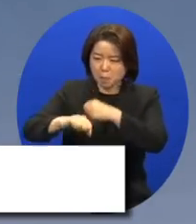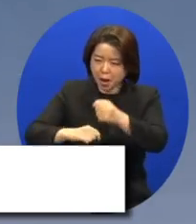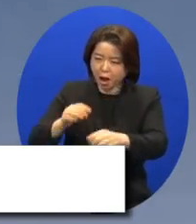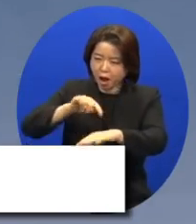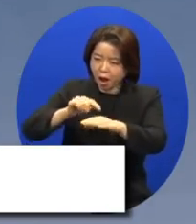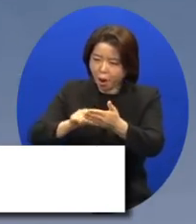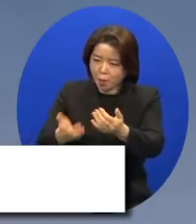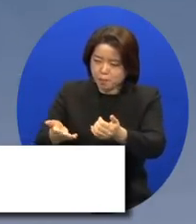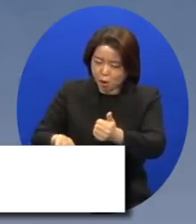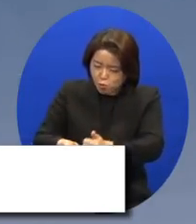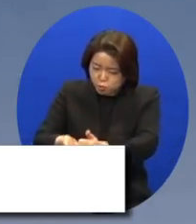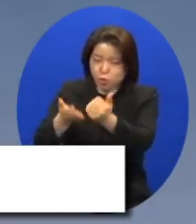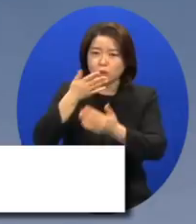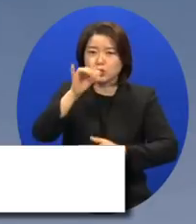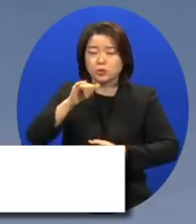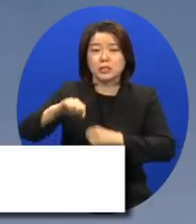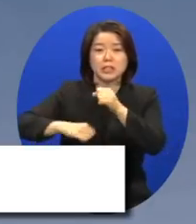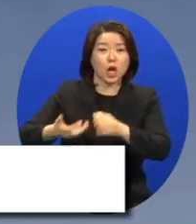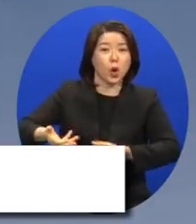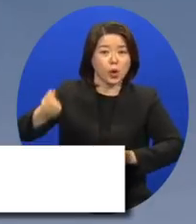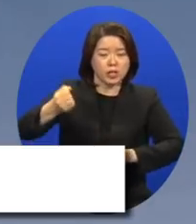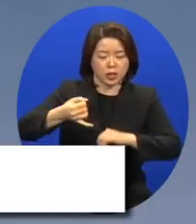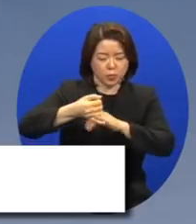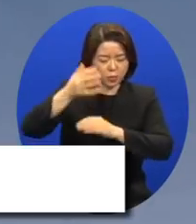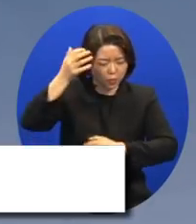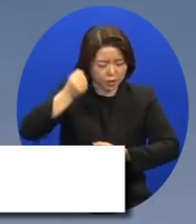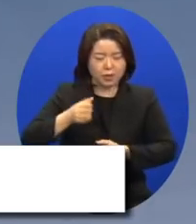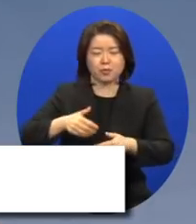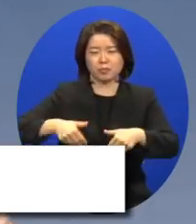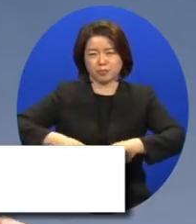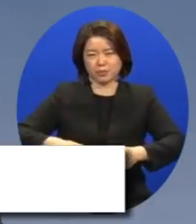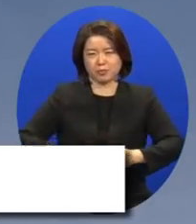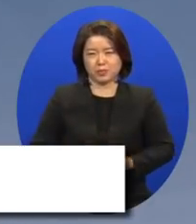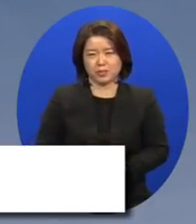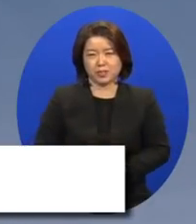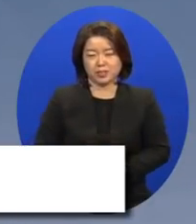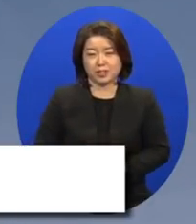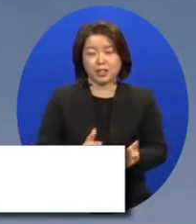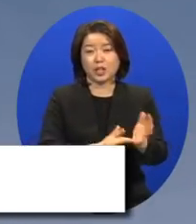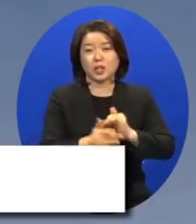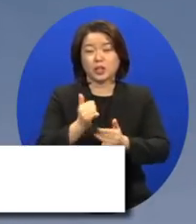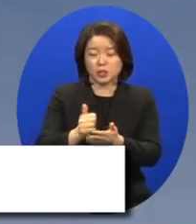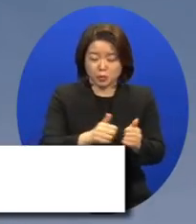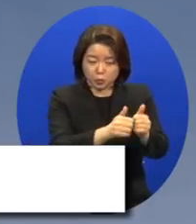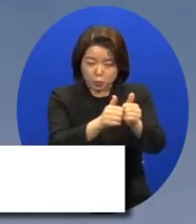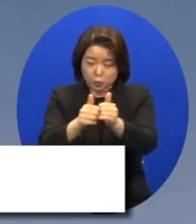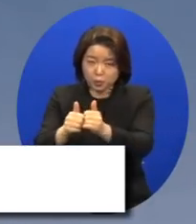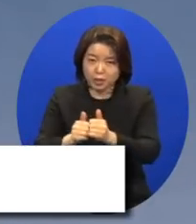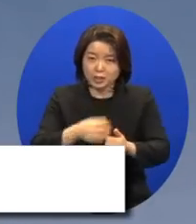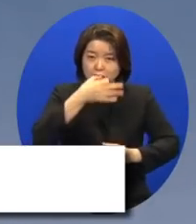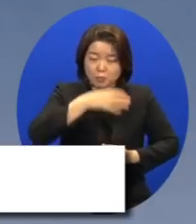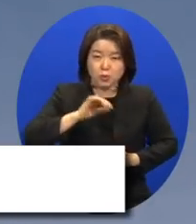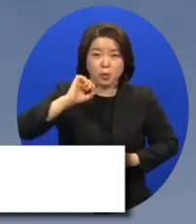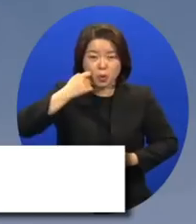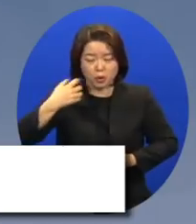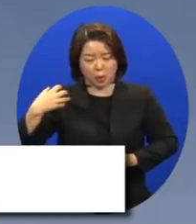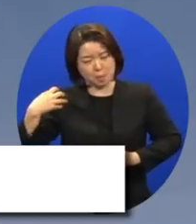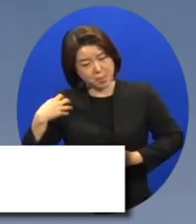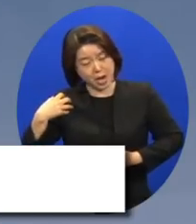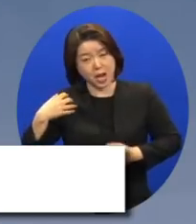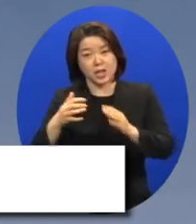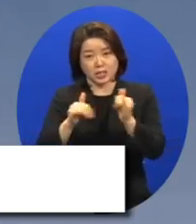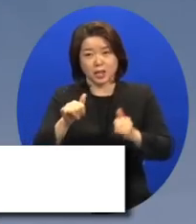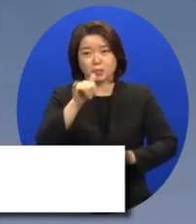수 있는 자유를 얻었다는 사실을 명심해야 합니다 예수님과 동행 하는 것이 힘들고 어렵고 부담된다는